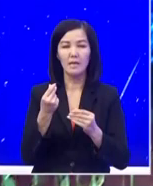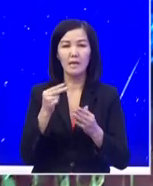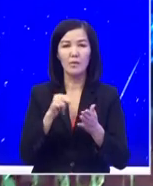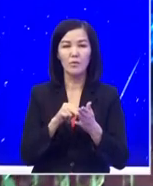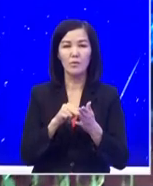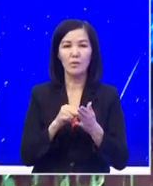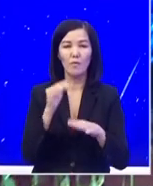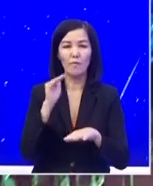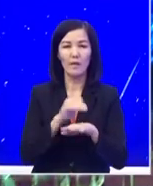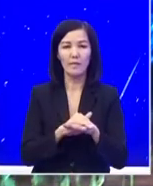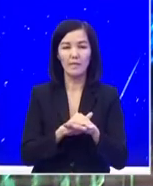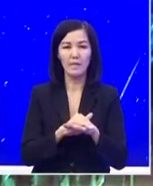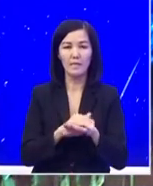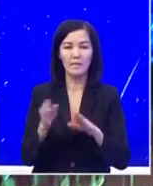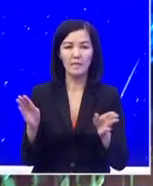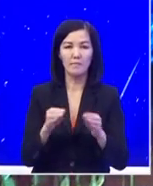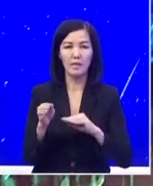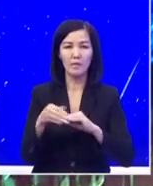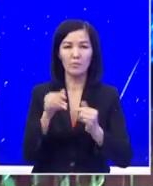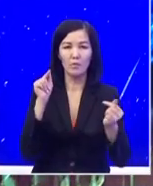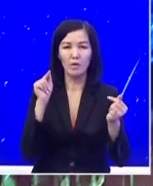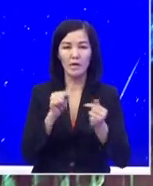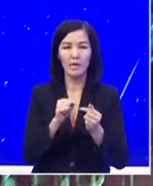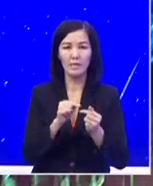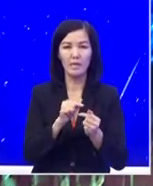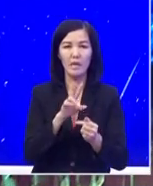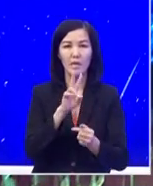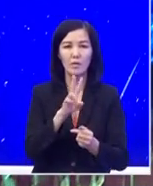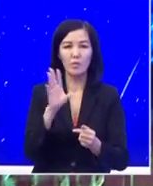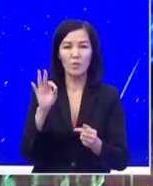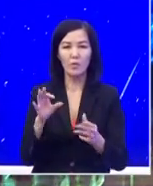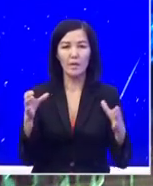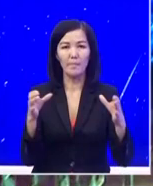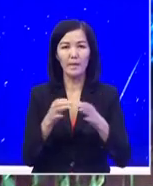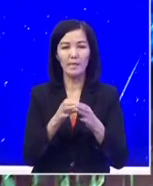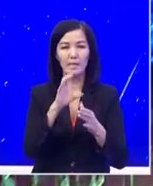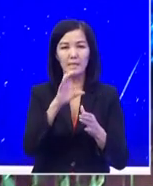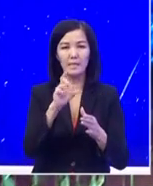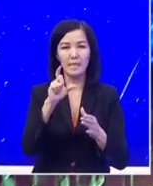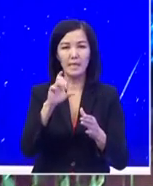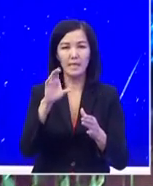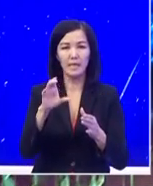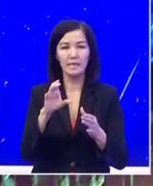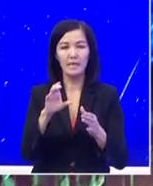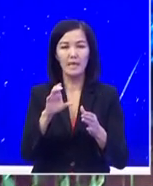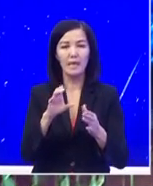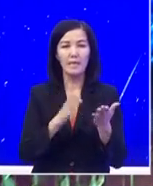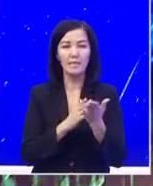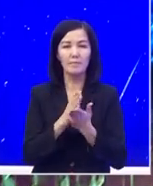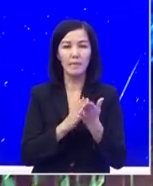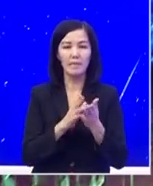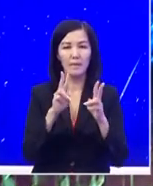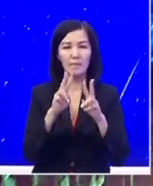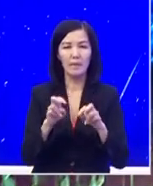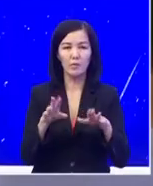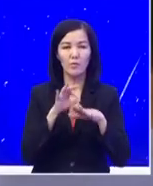бойынша сыбайлас жемқорлыққа қарсы күрес қызметі Нұр Отан партиясы өкілдері мен СЭС қызметкерлері арнайы мониторинг өткізді. Бұл